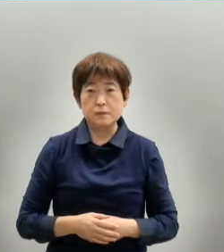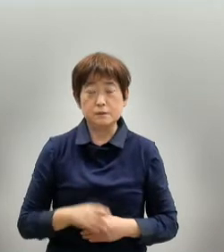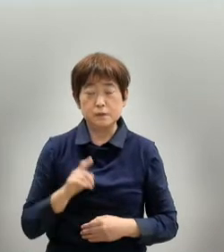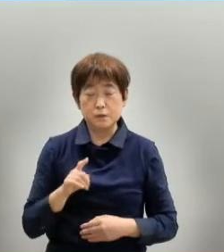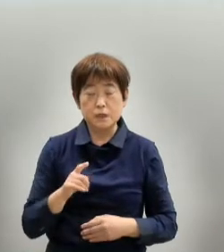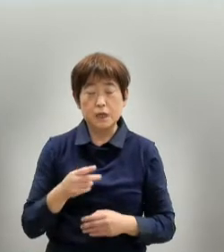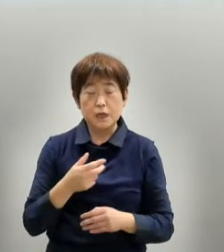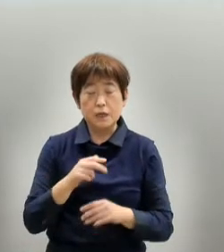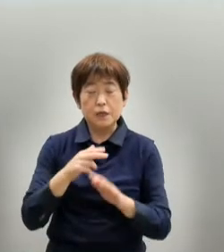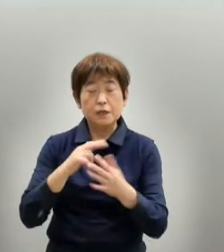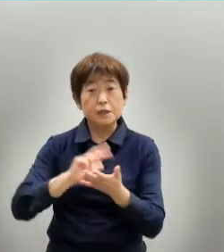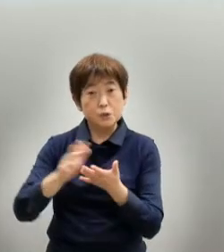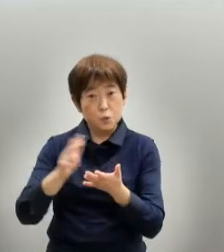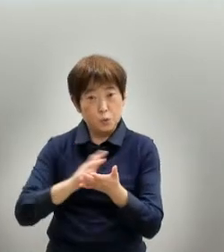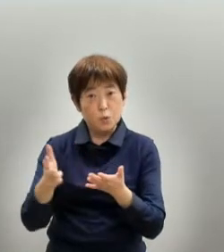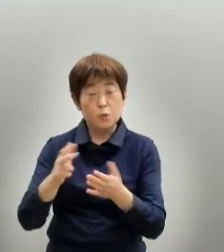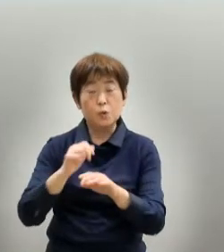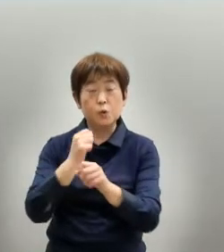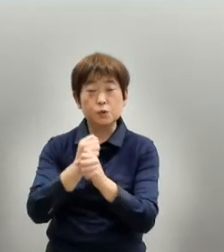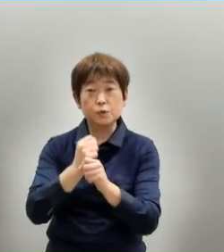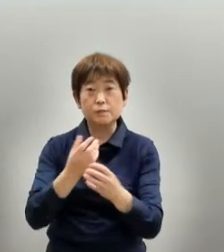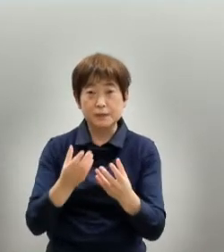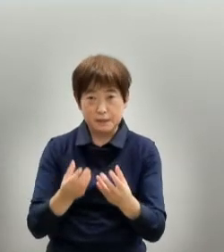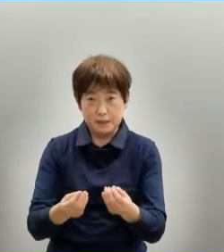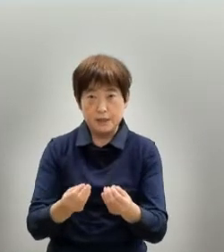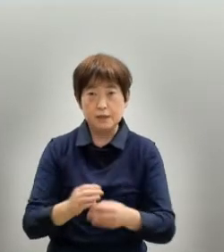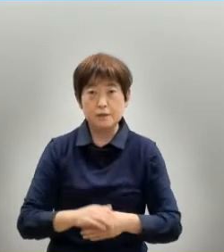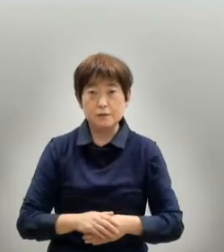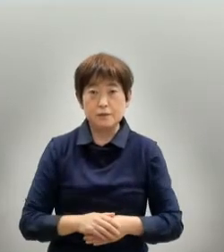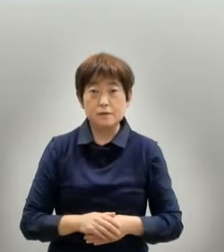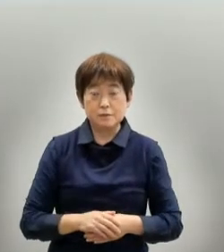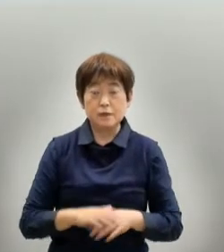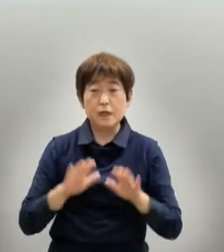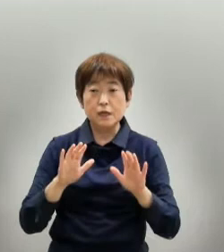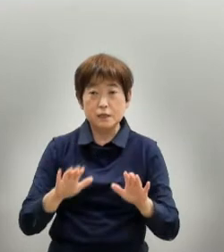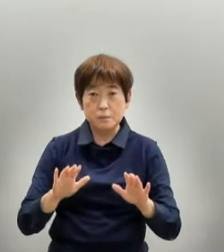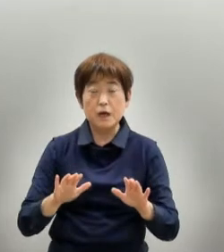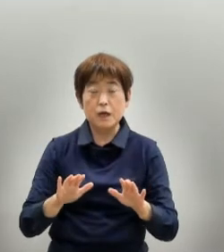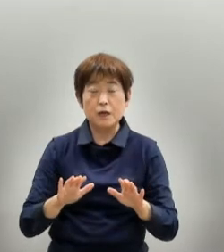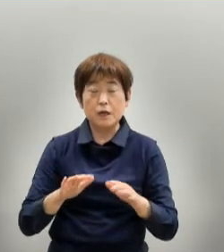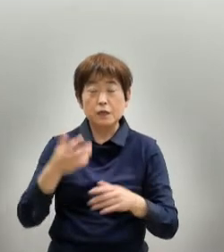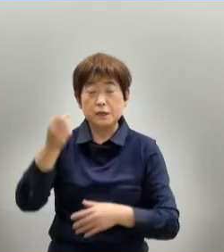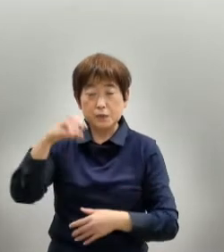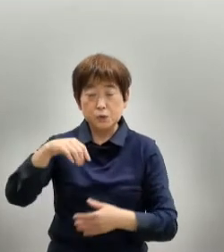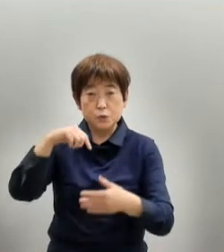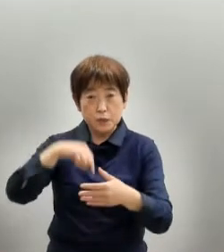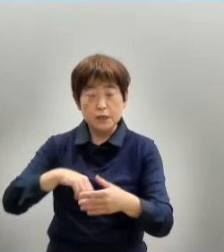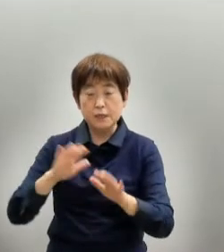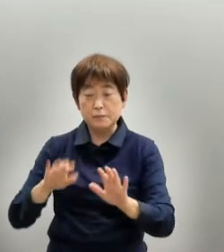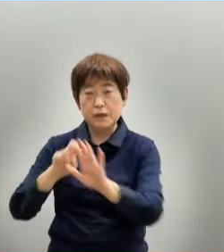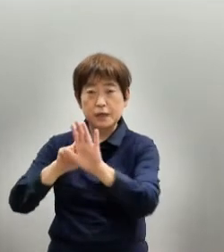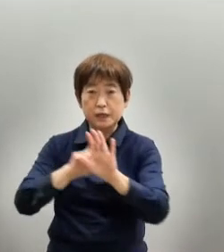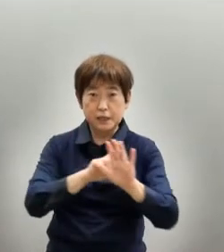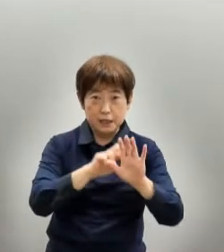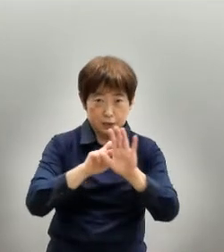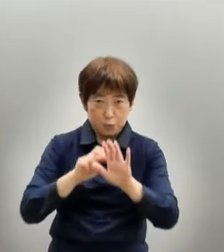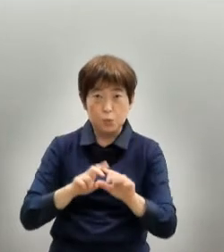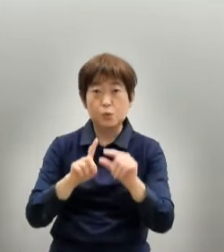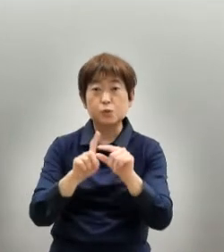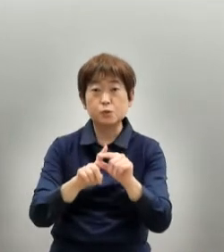らせていただきました資料でございます。そして町内の体制に関しましては、今別途検討中でございます。今保健福祉部の方